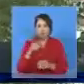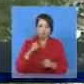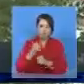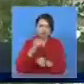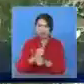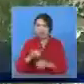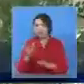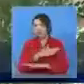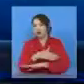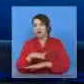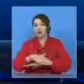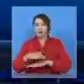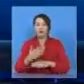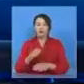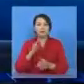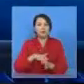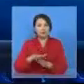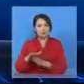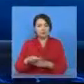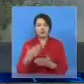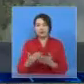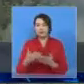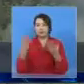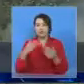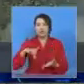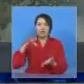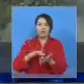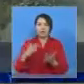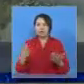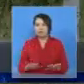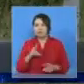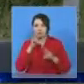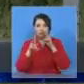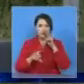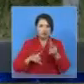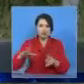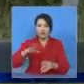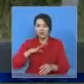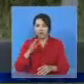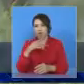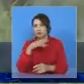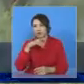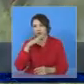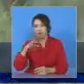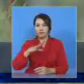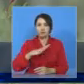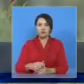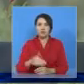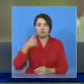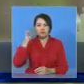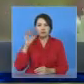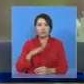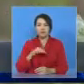мен далалық жерлерде атқарылған болатын. Соңғы күндері қала тұрғындарынан да шағым түсіп, бұл мәселе елді алаңдата бастады. Кешелі